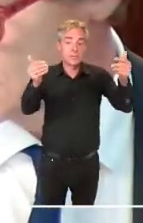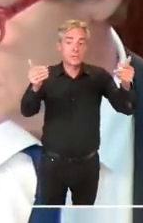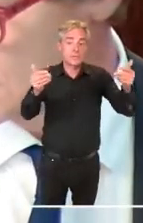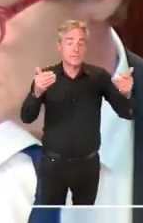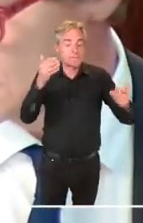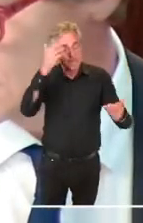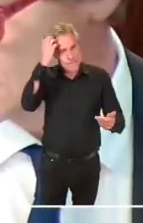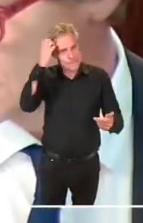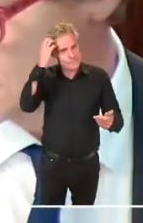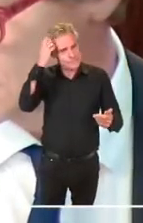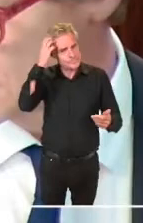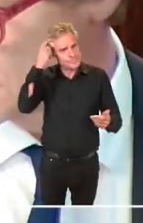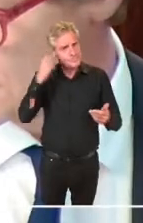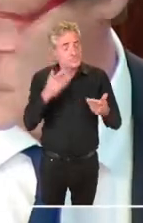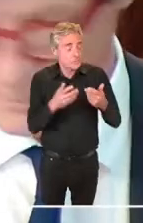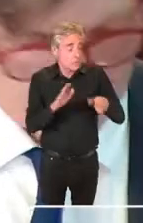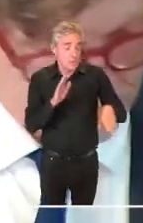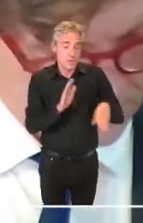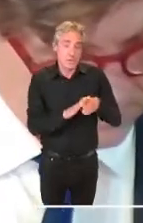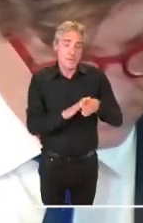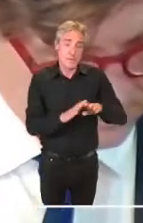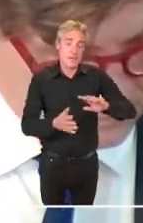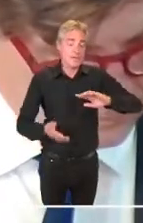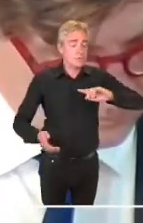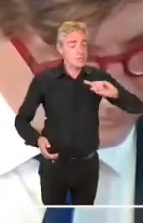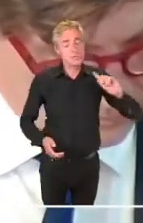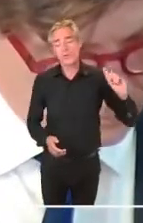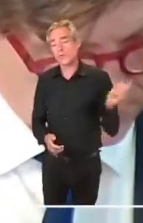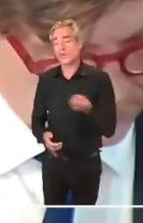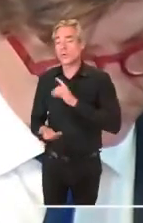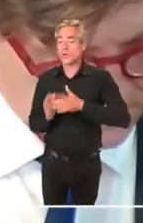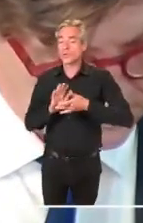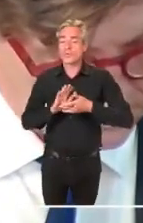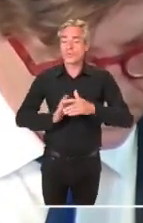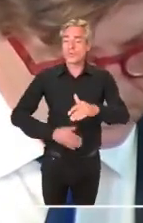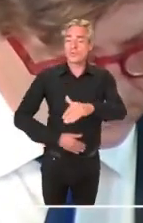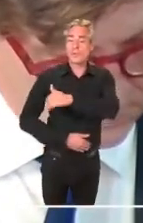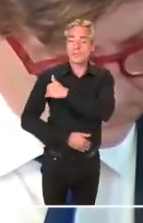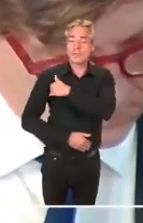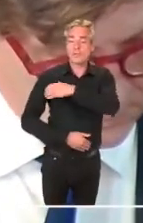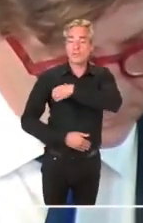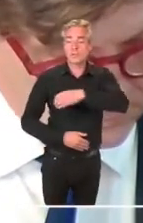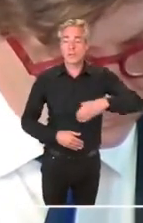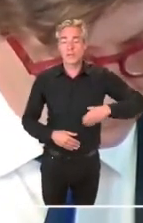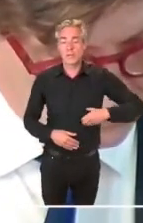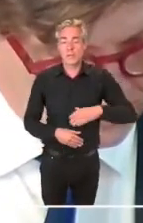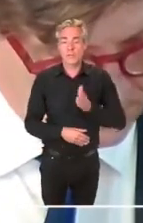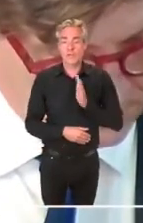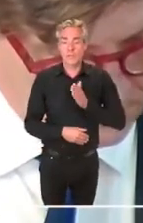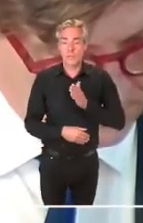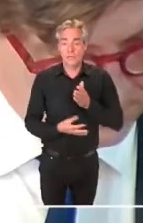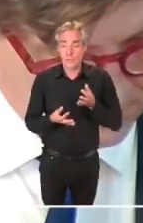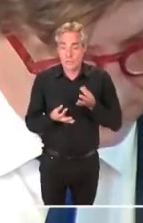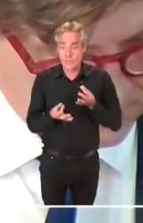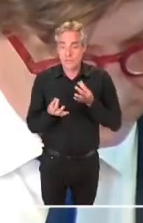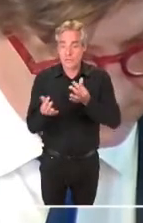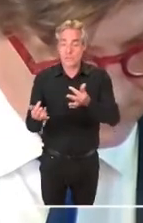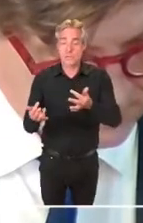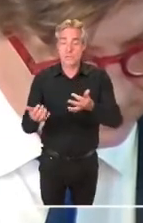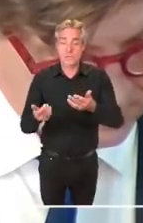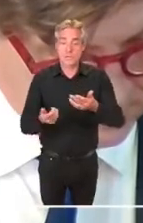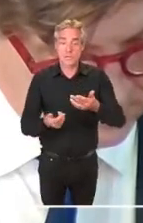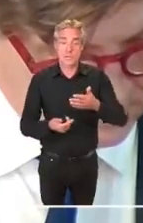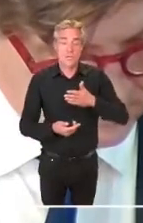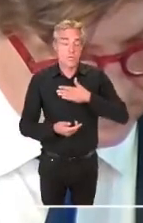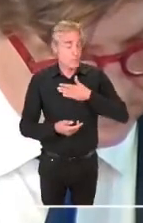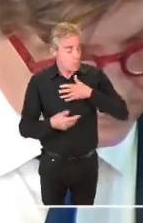le fait de sensibiliser la totalité des agents de la mairie, puisque je ne partage pas votre enthousiasme, même si moi-même je suis fonctionnaire.